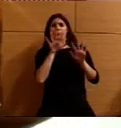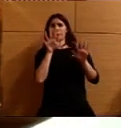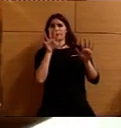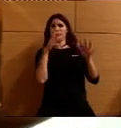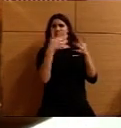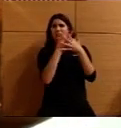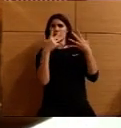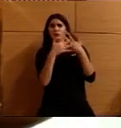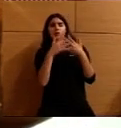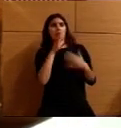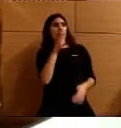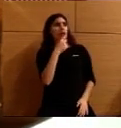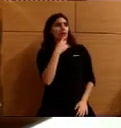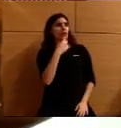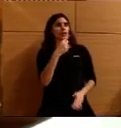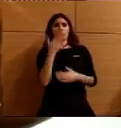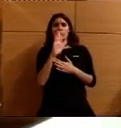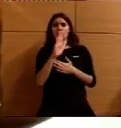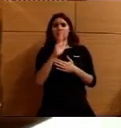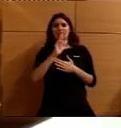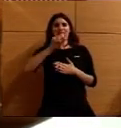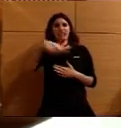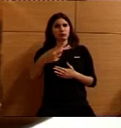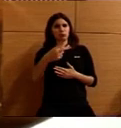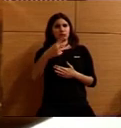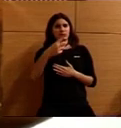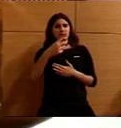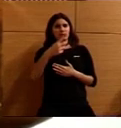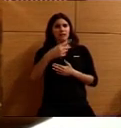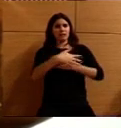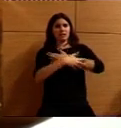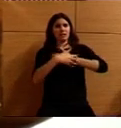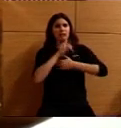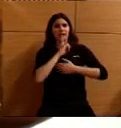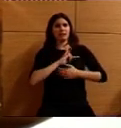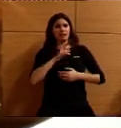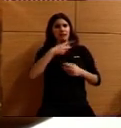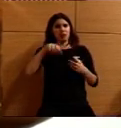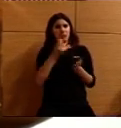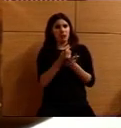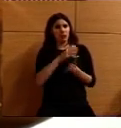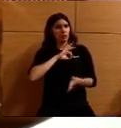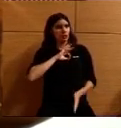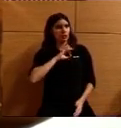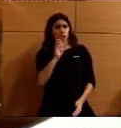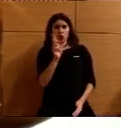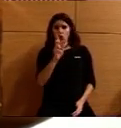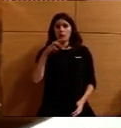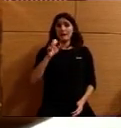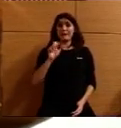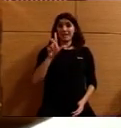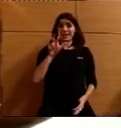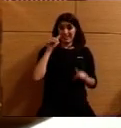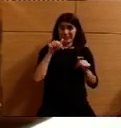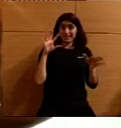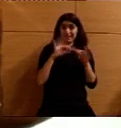també vindrà una proposta després de pobresa energètica i que tenia que pagar-ho la Diputació. No, senyor Mascarell, era